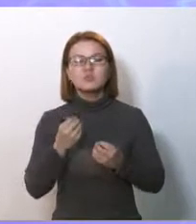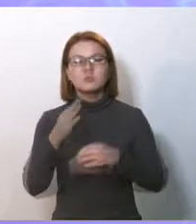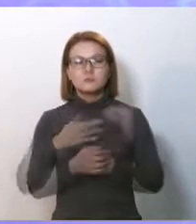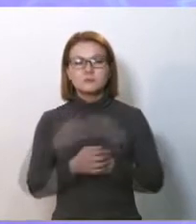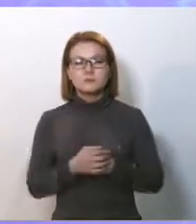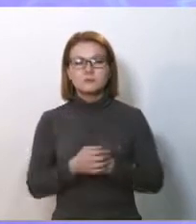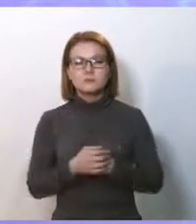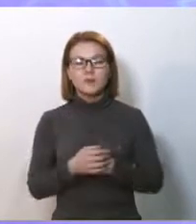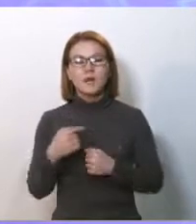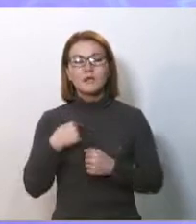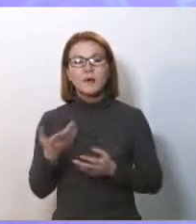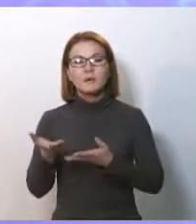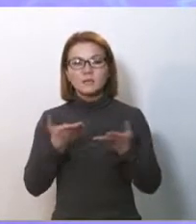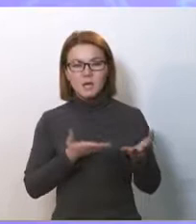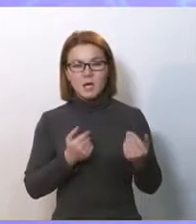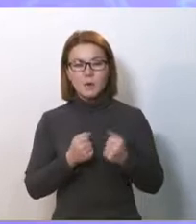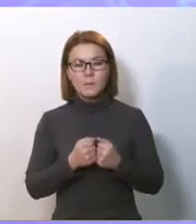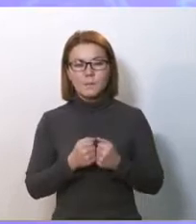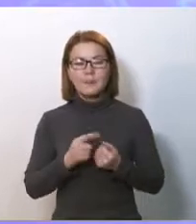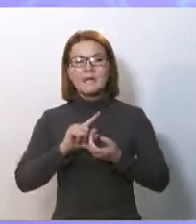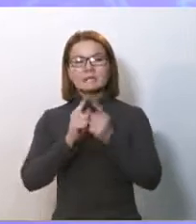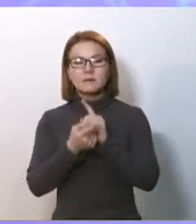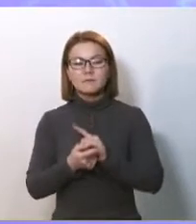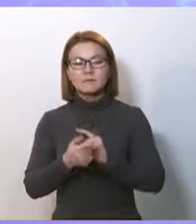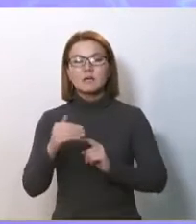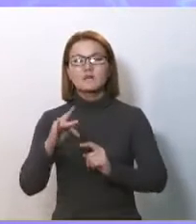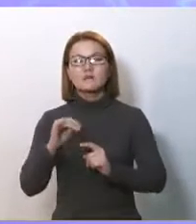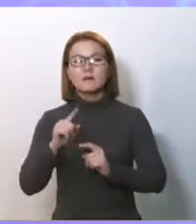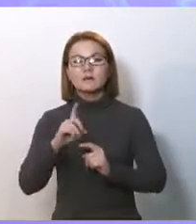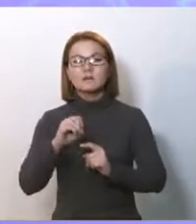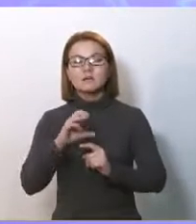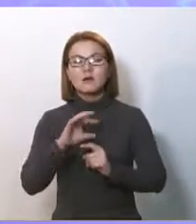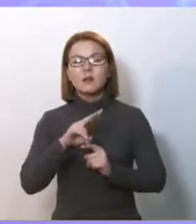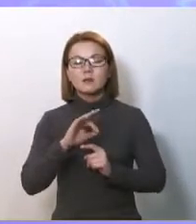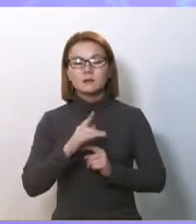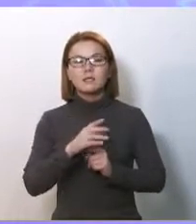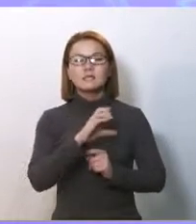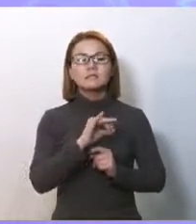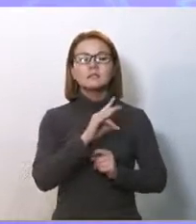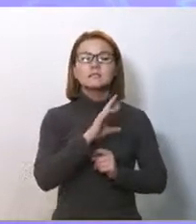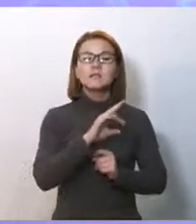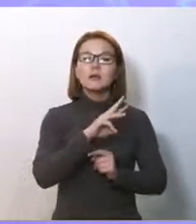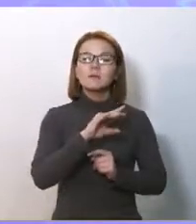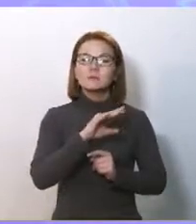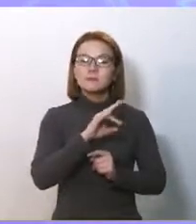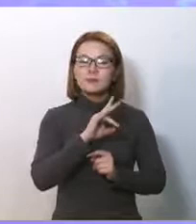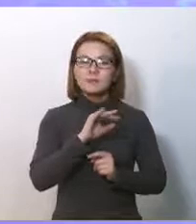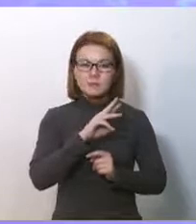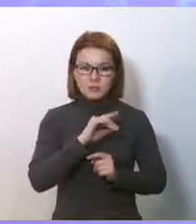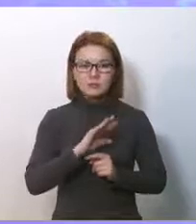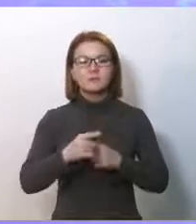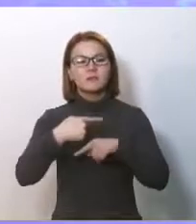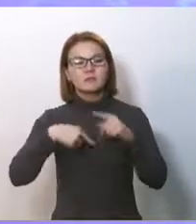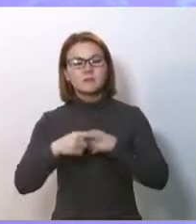потренируемся. Я вам предлагаю заменить фразеологизмы синонимичными возвратными